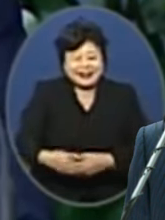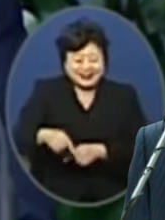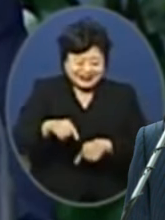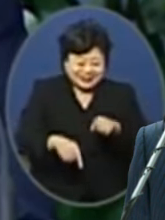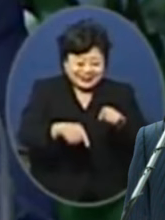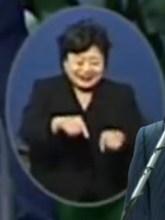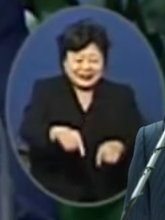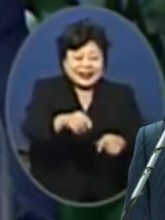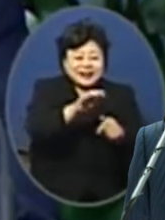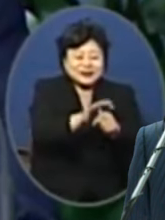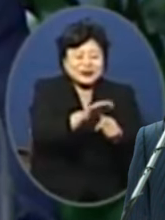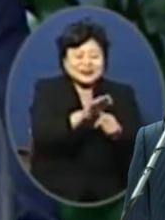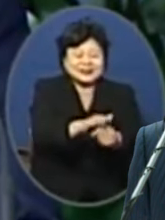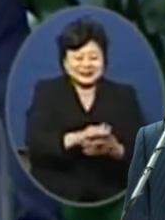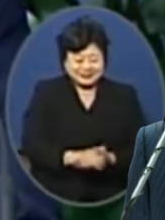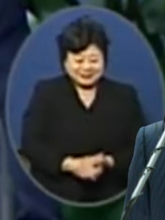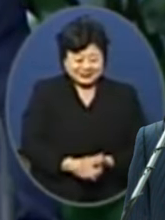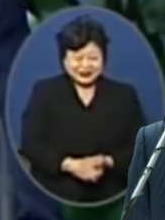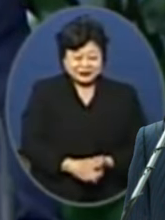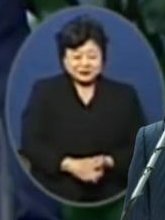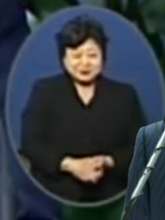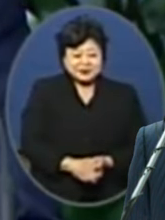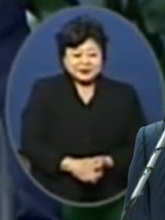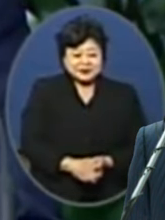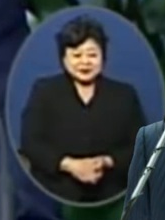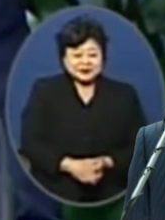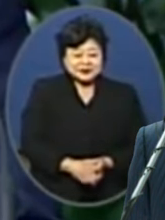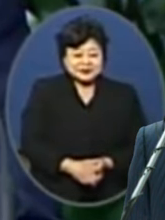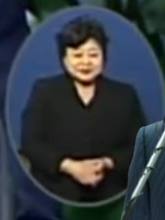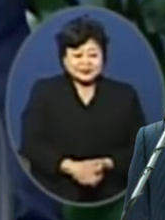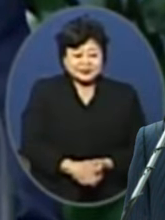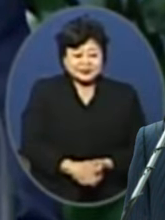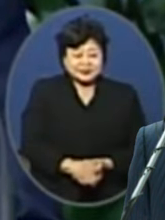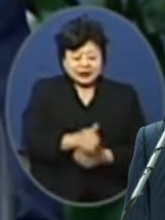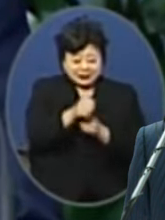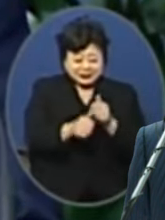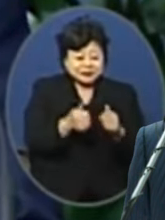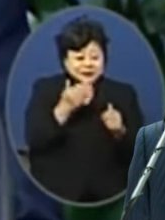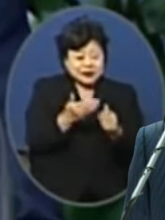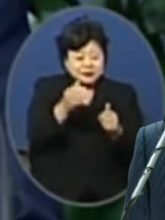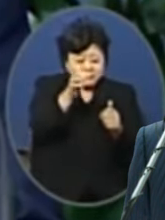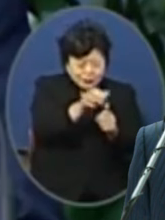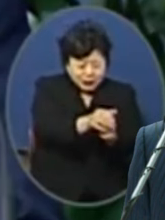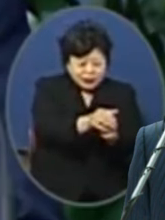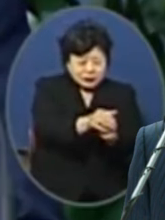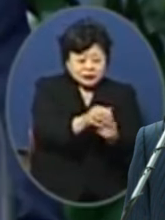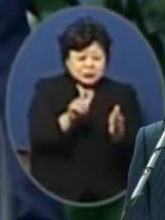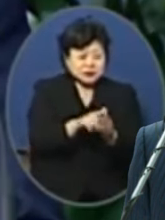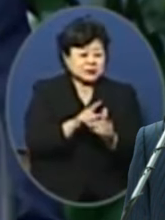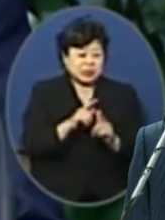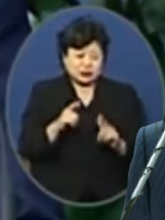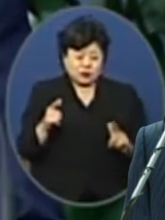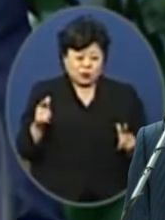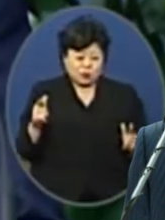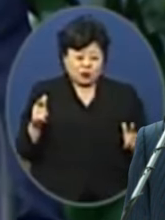어가게 된다는 것입니다 하나님께 맡는 신이